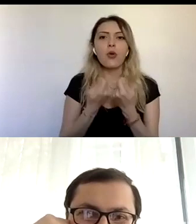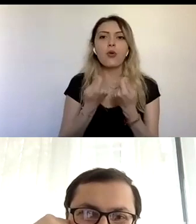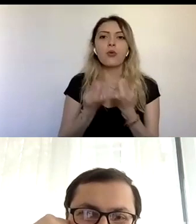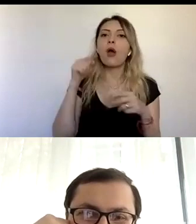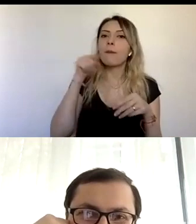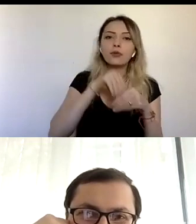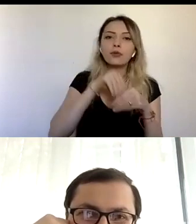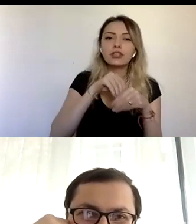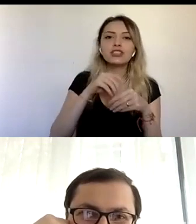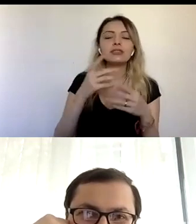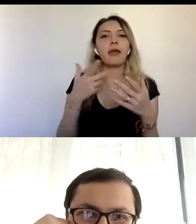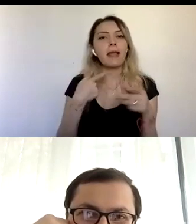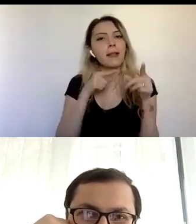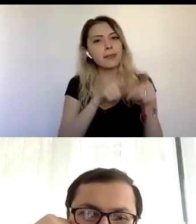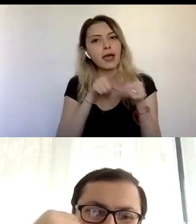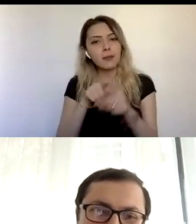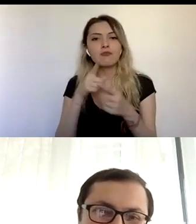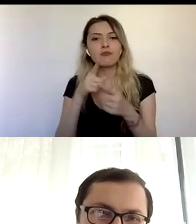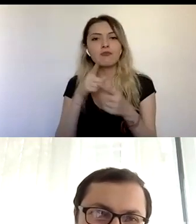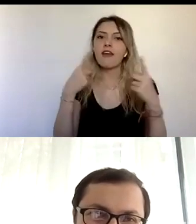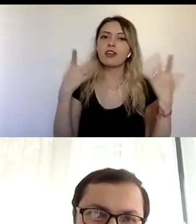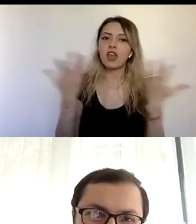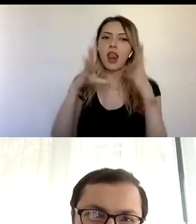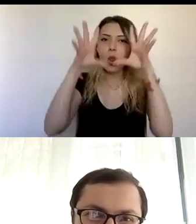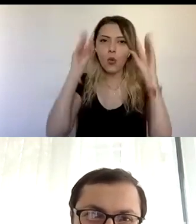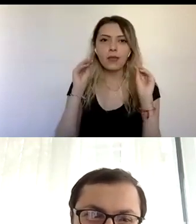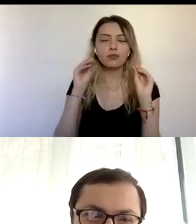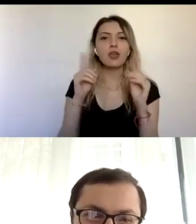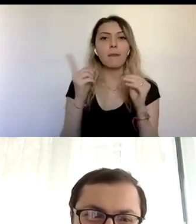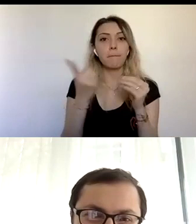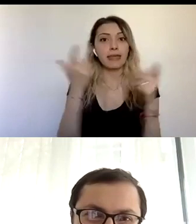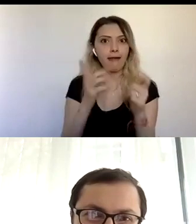benzeri var mı önereceğiniz demiş katılımcımız.